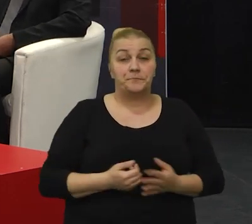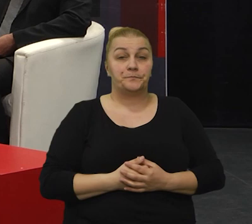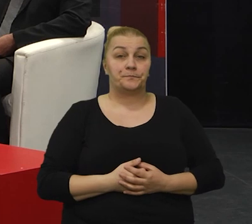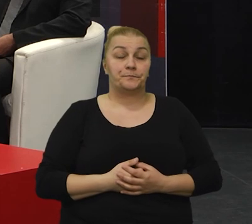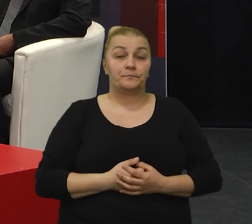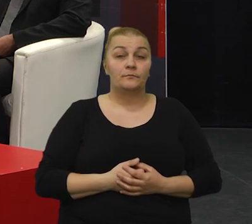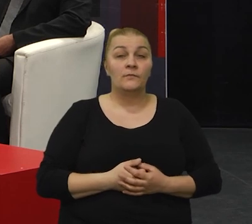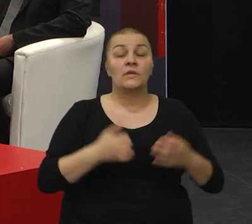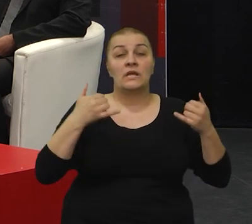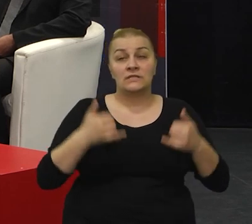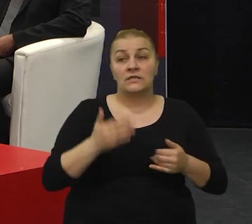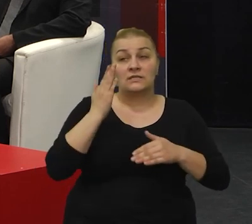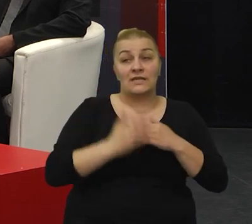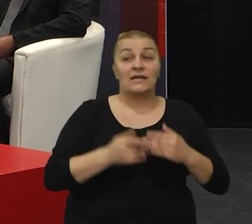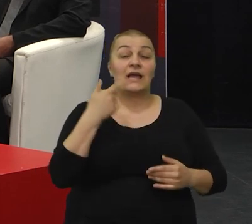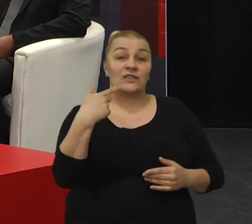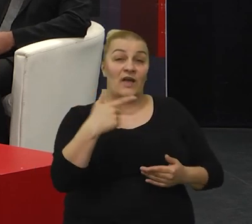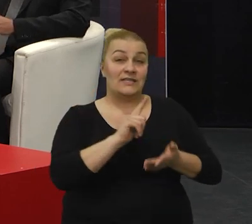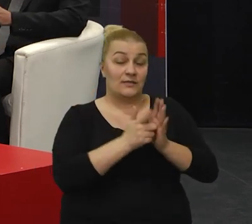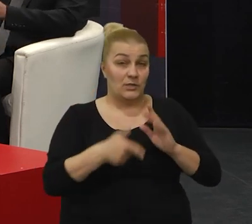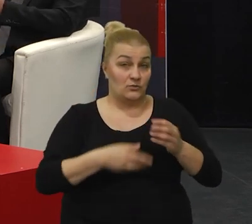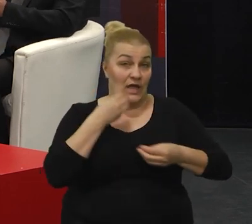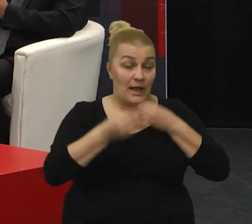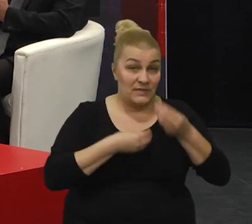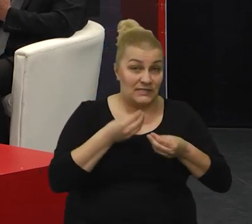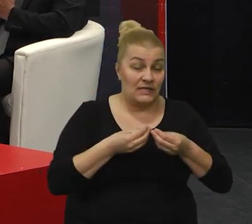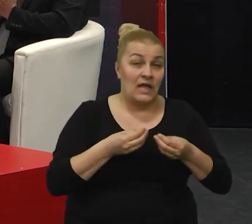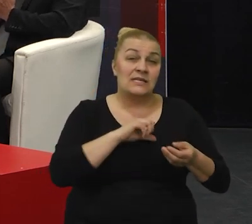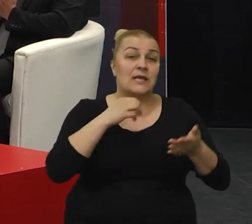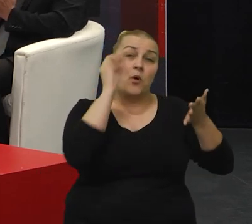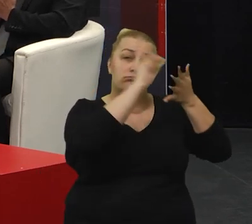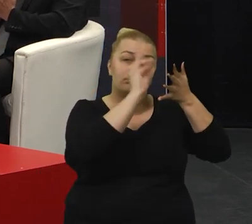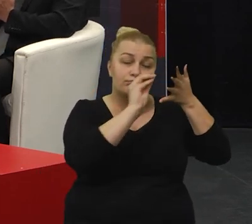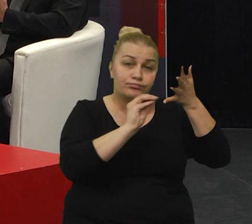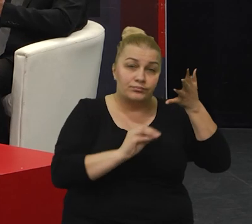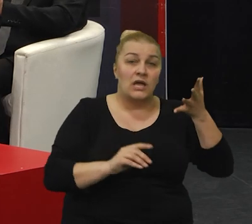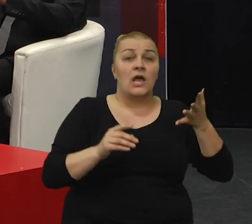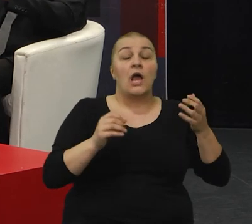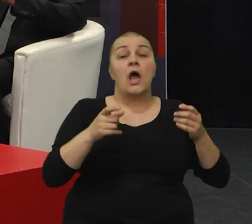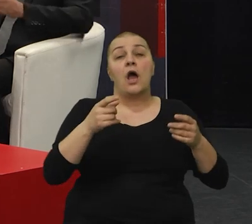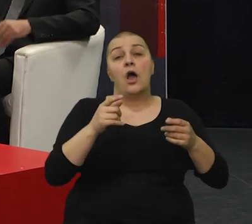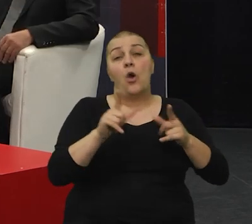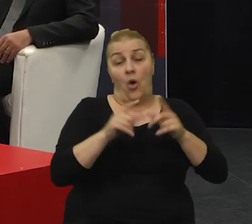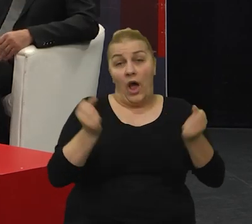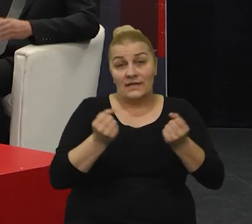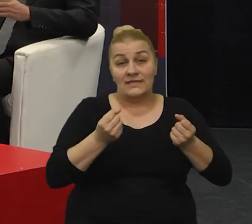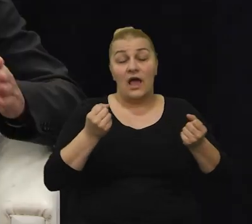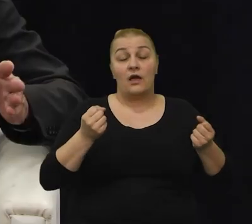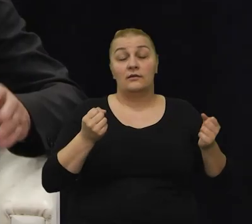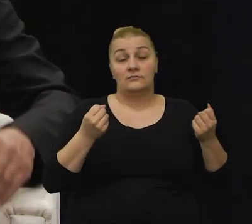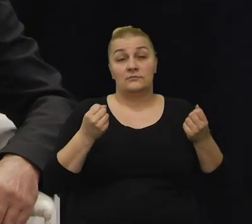mi, generale, u zadnjih 20 minuta emisije taksativno samo, mogli bismo o zimi 94